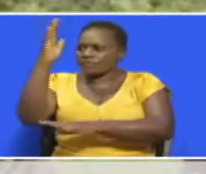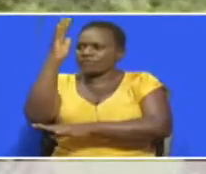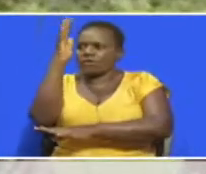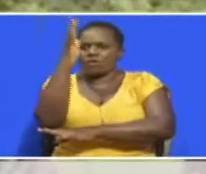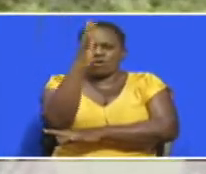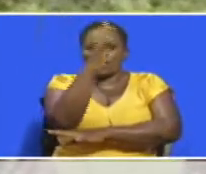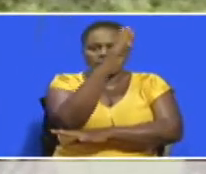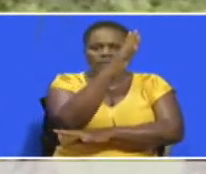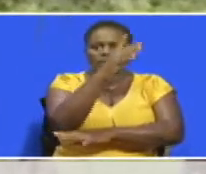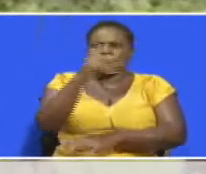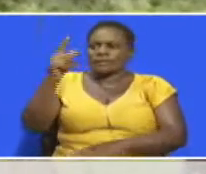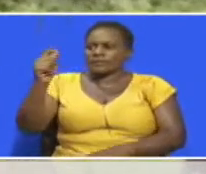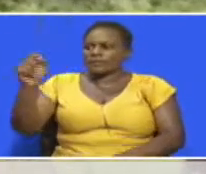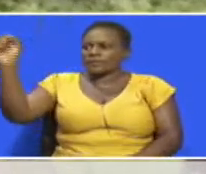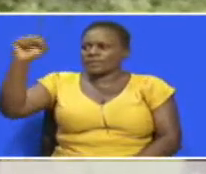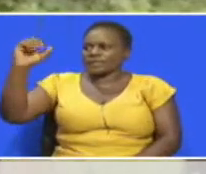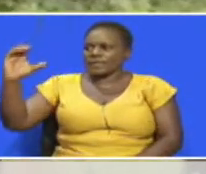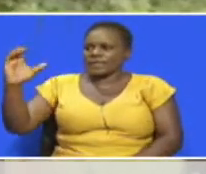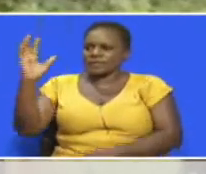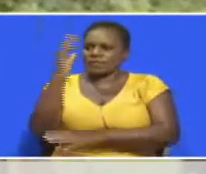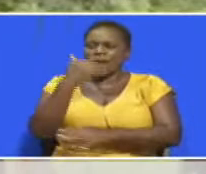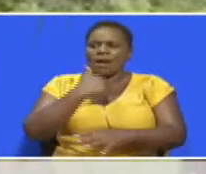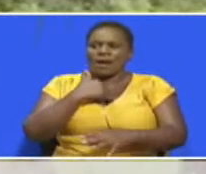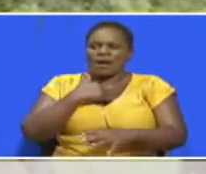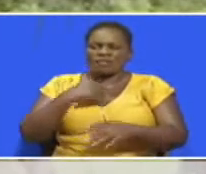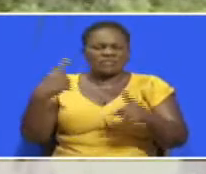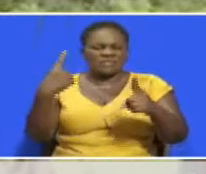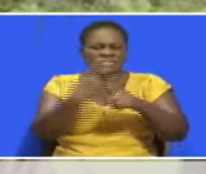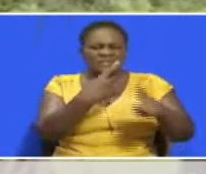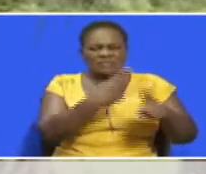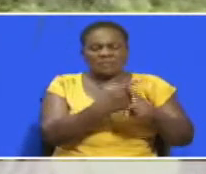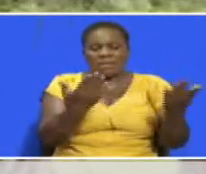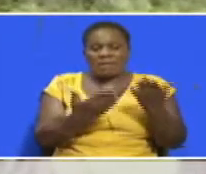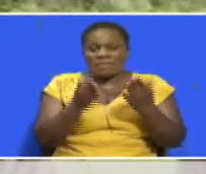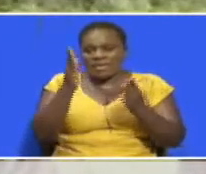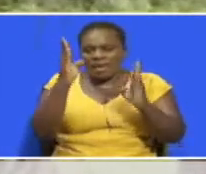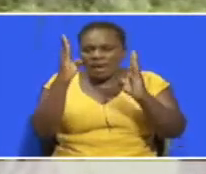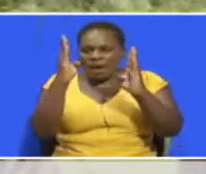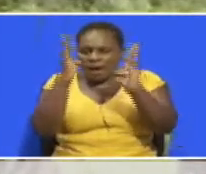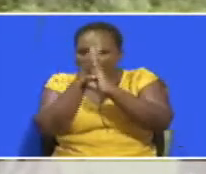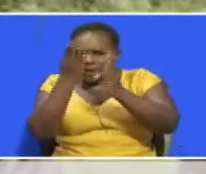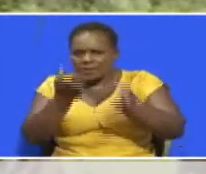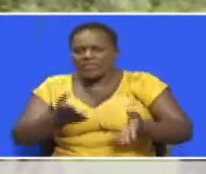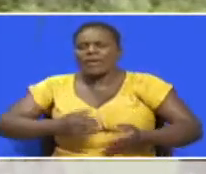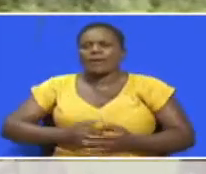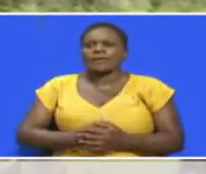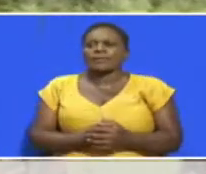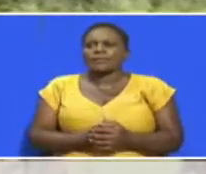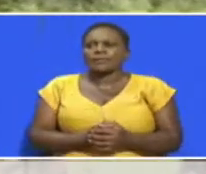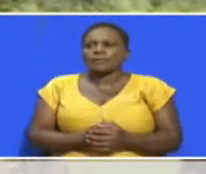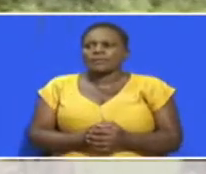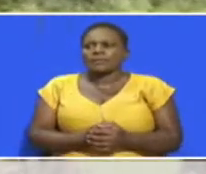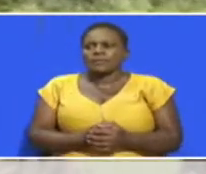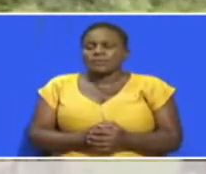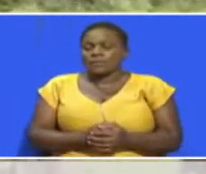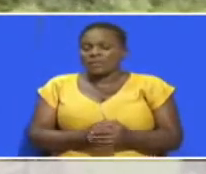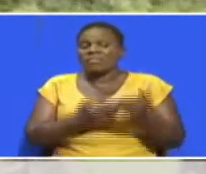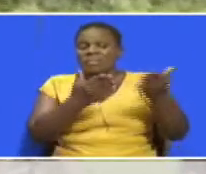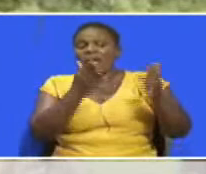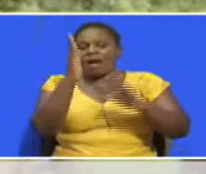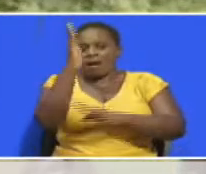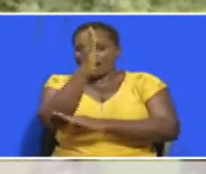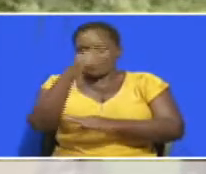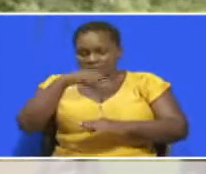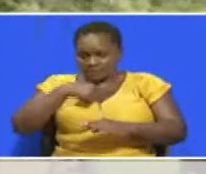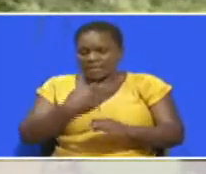hii, shamba ya TSS, pande nyingine kuna Kibokoni Lunch. Wanaweza kuwa tuliona walifuata pande hii wakaenda pande hiyo nyingine. Kwa hivyo wako kwa hiki kichaka na